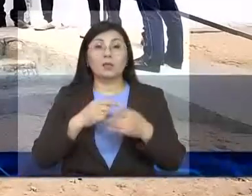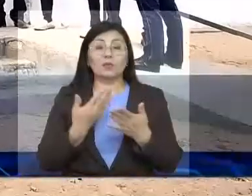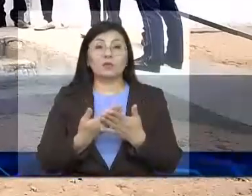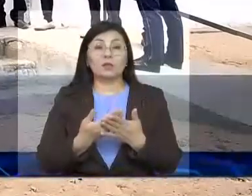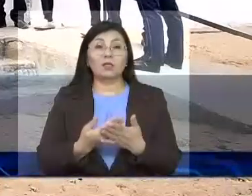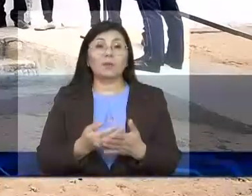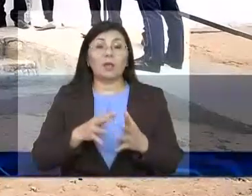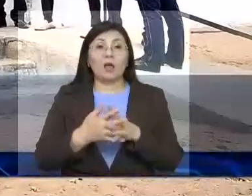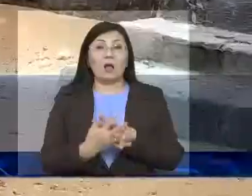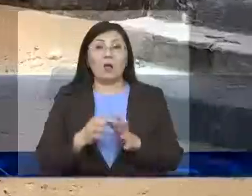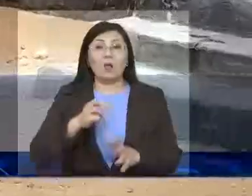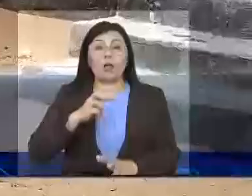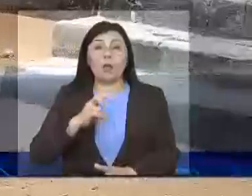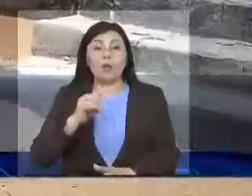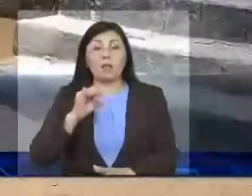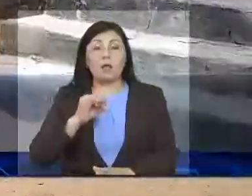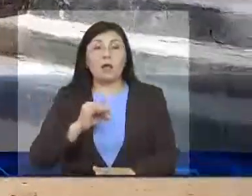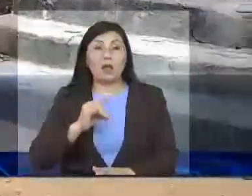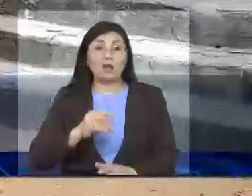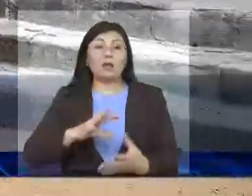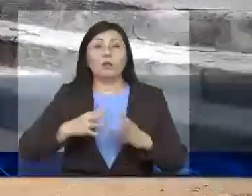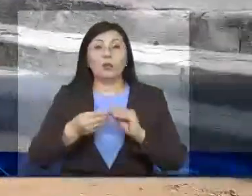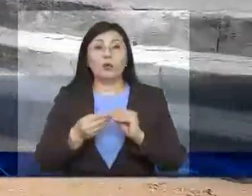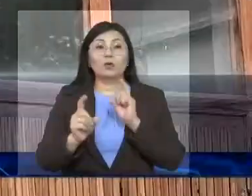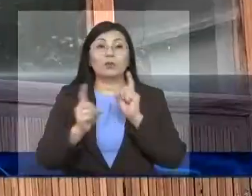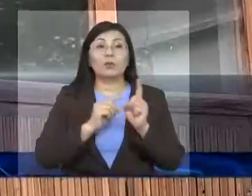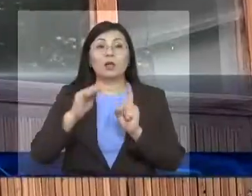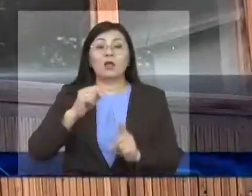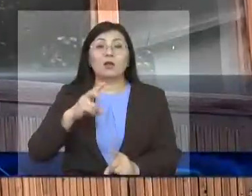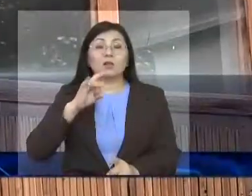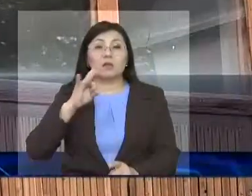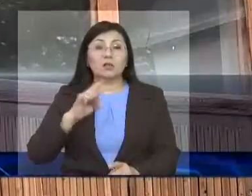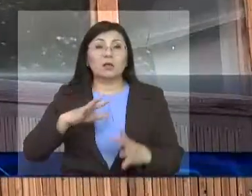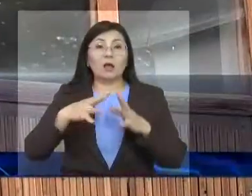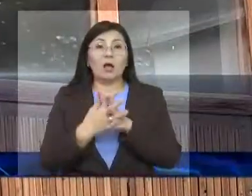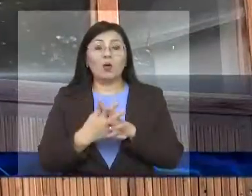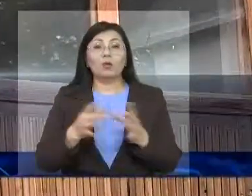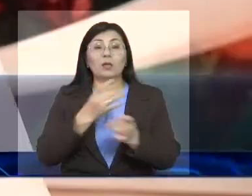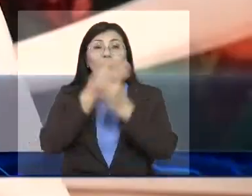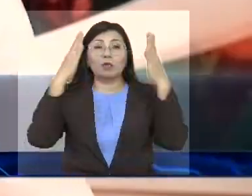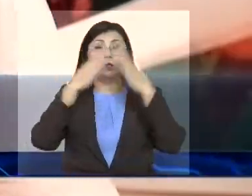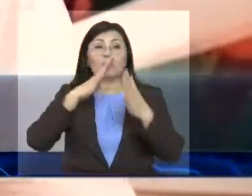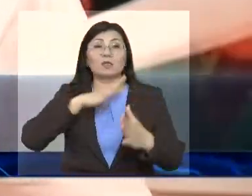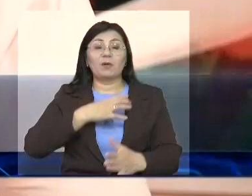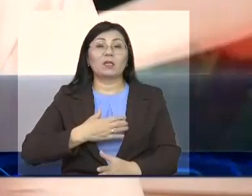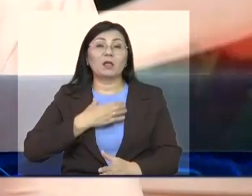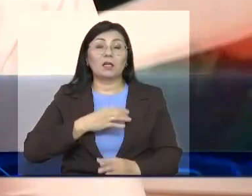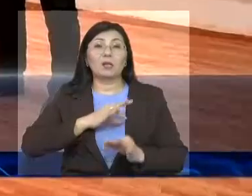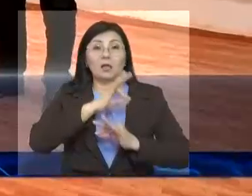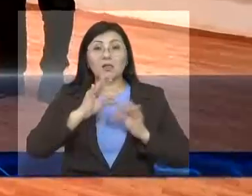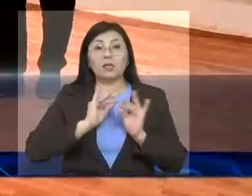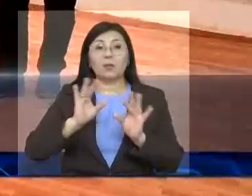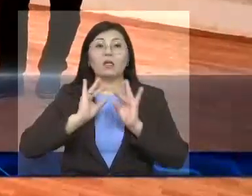бабалар аманаты ақпараттық насихат экспедициясының қорытынды жиыны Жалтыр ауылдық округінің мәдениет үйінде өтті. Олар жобаның маңыздылығын түсіндіріп,